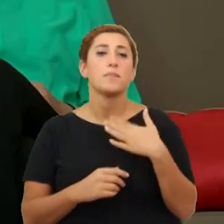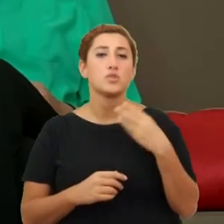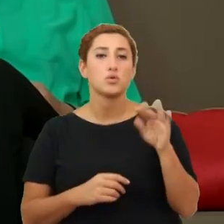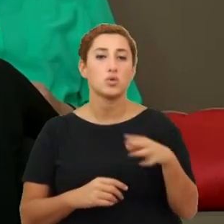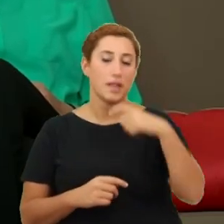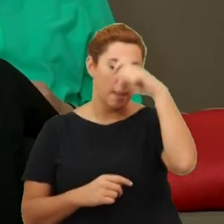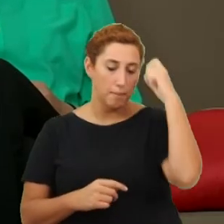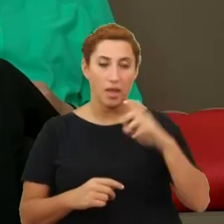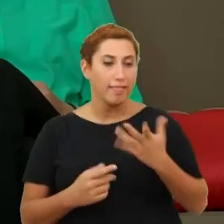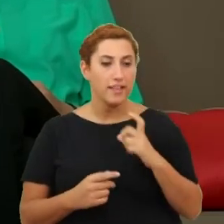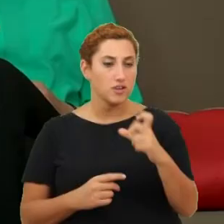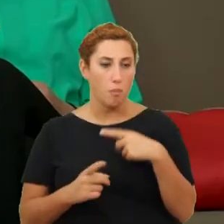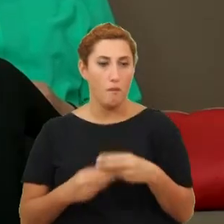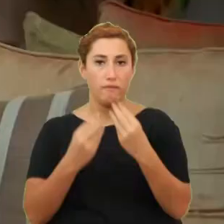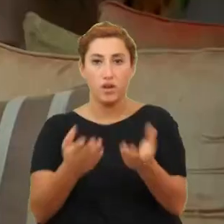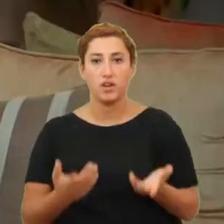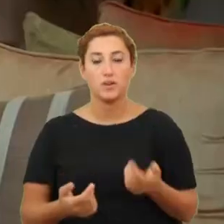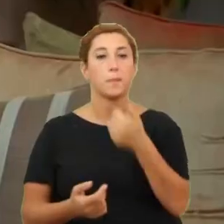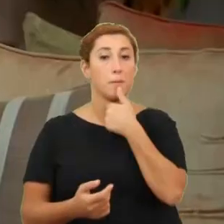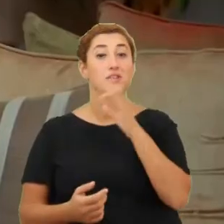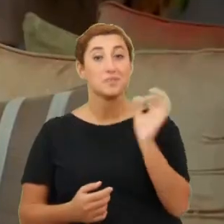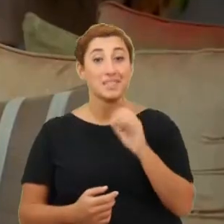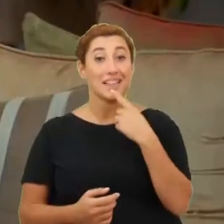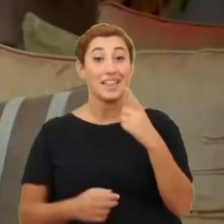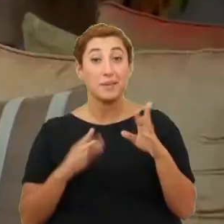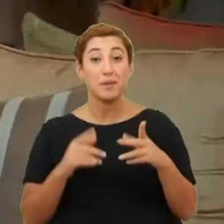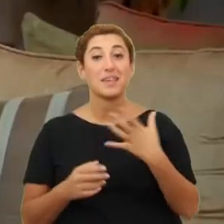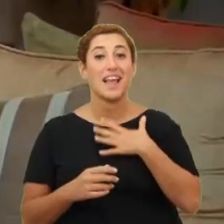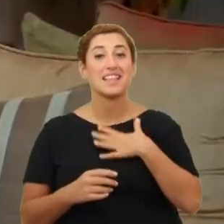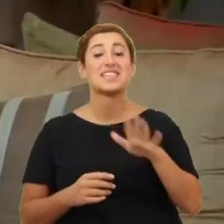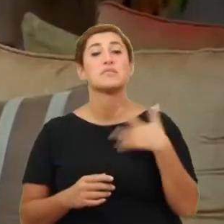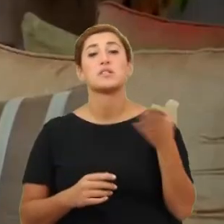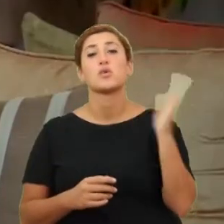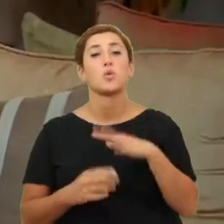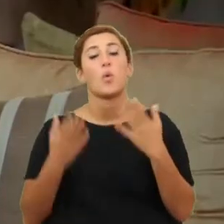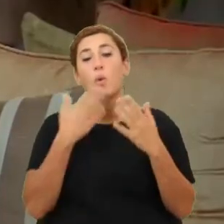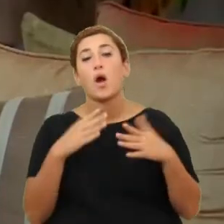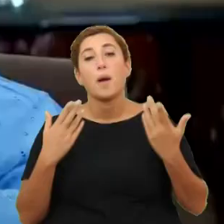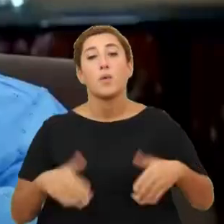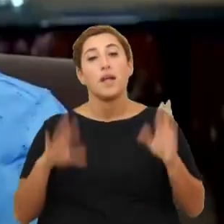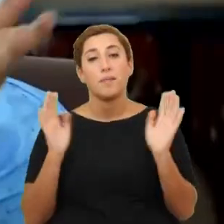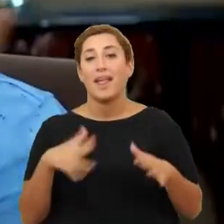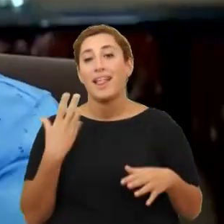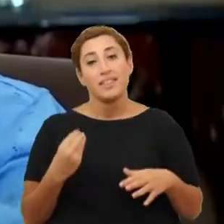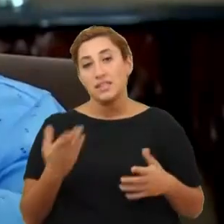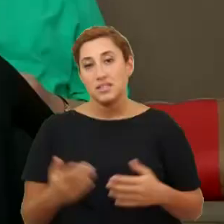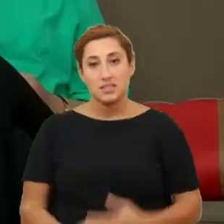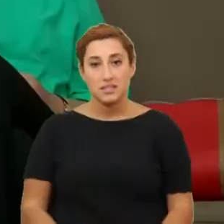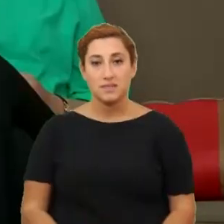oğlana? Emeğinin karşılığı neyse onu verecek zaten. Babacığım işte dediğim gibi yani kendi istemedikten sonra yok kabul etmez. En